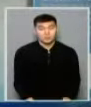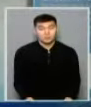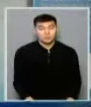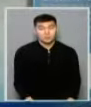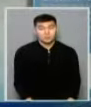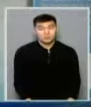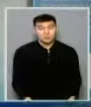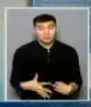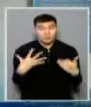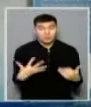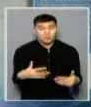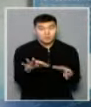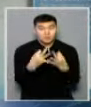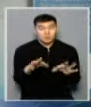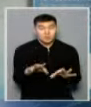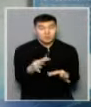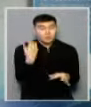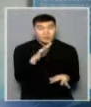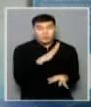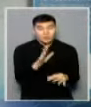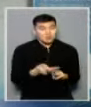енді оңайлықпен келмеген